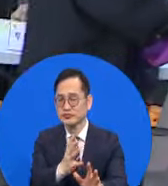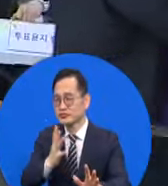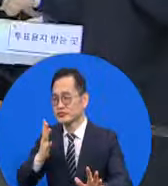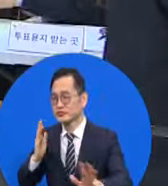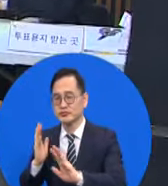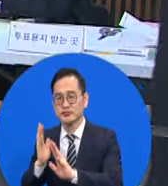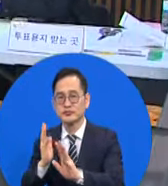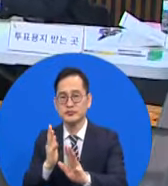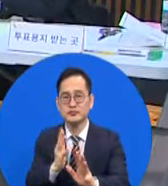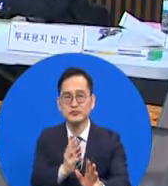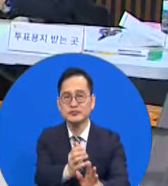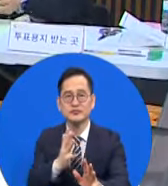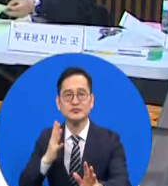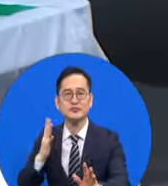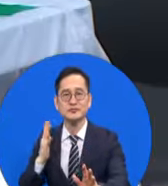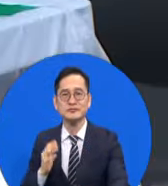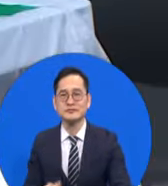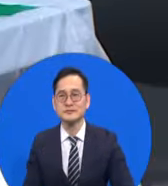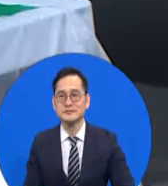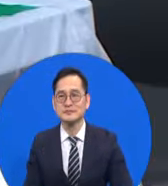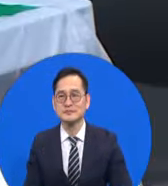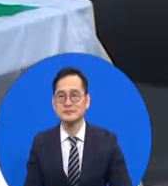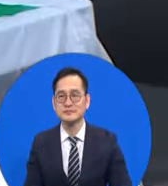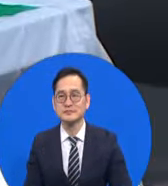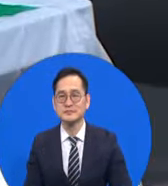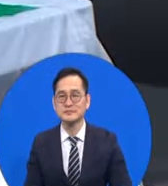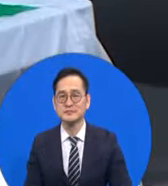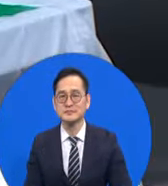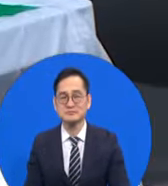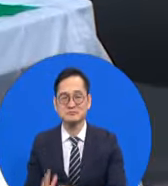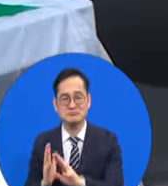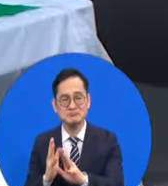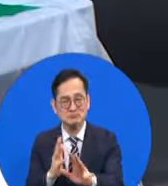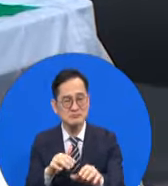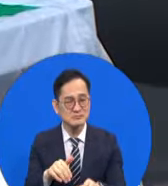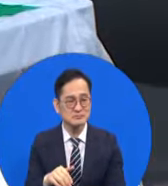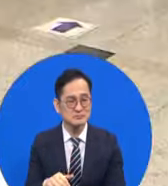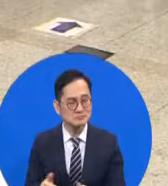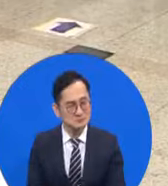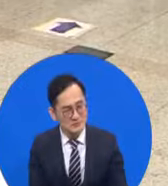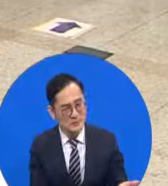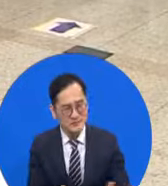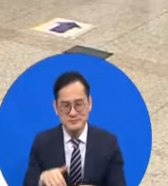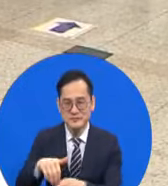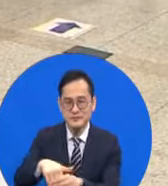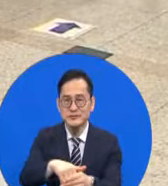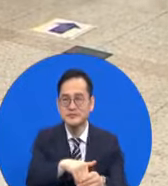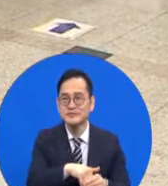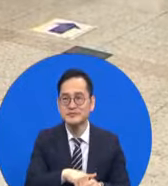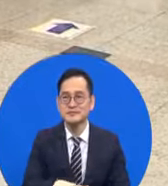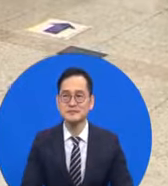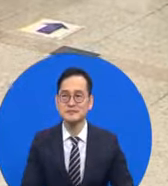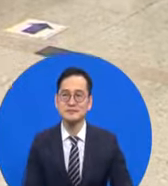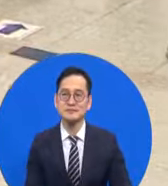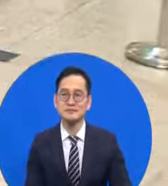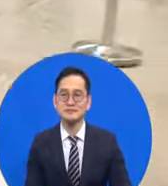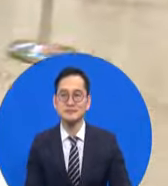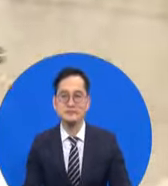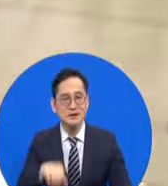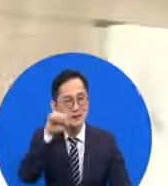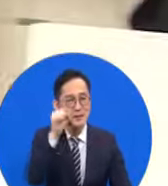있는데요. 선거관리원들의 안내에 따라 질서정연한 분위기에서 투표가 진행되고 있습니다. 투표는